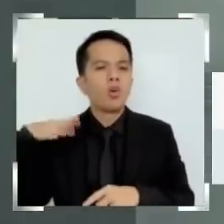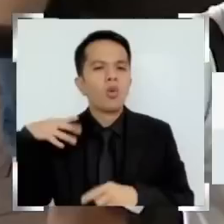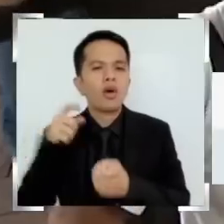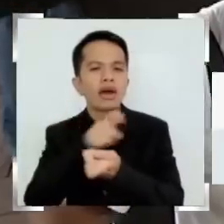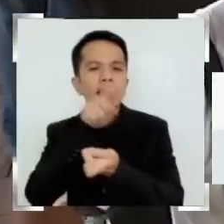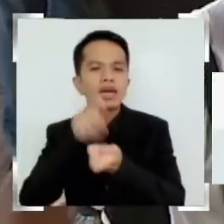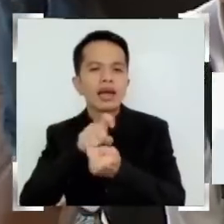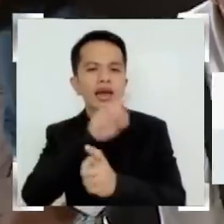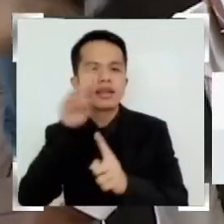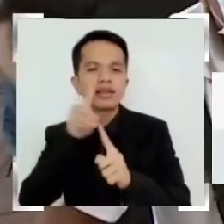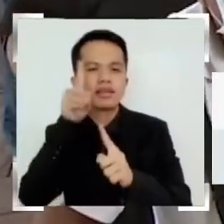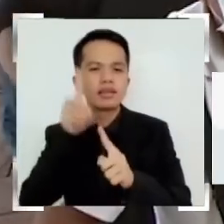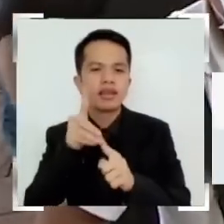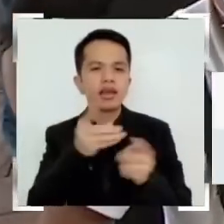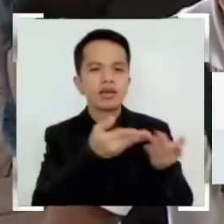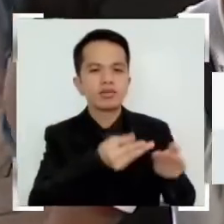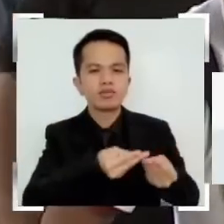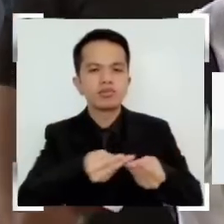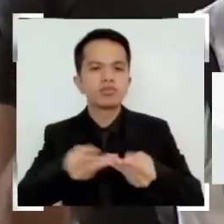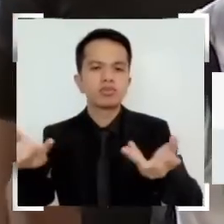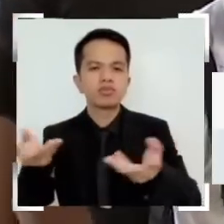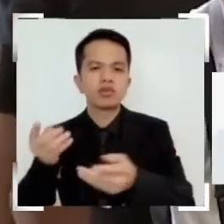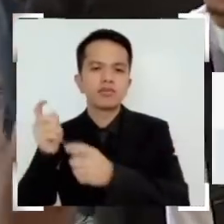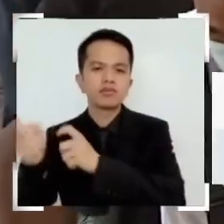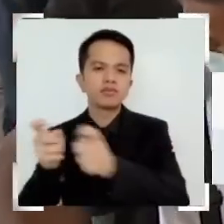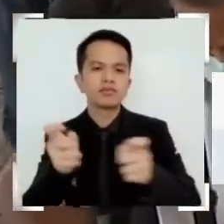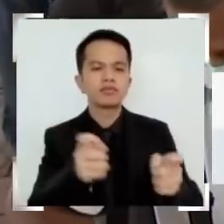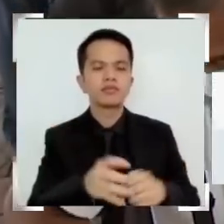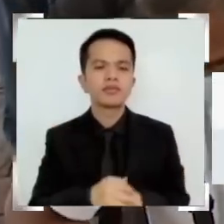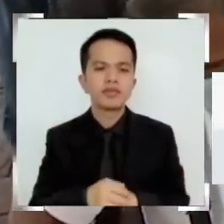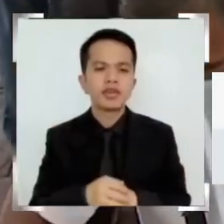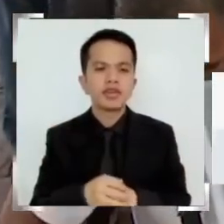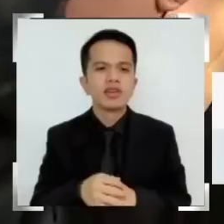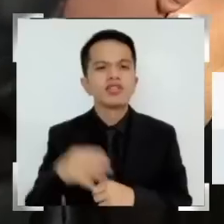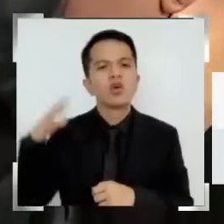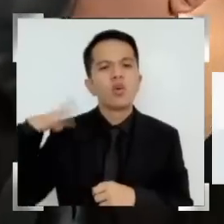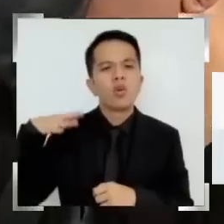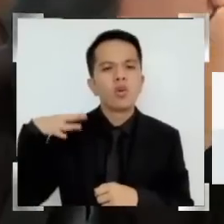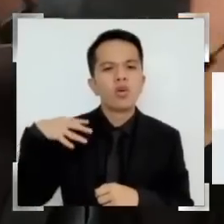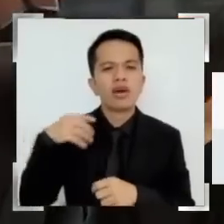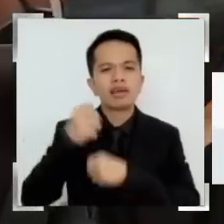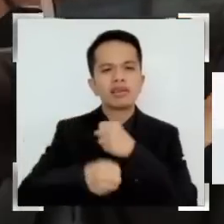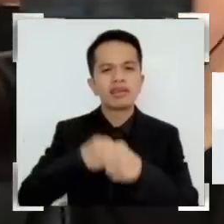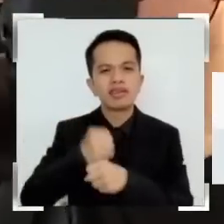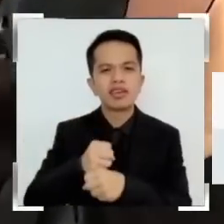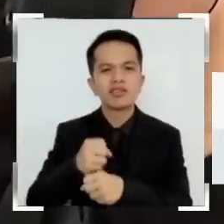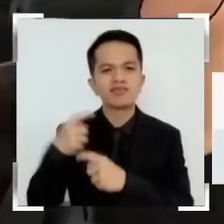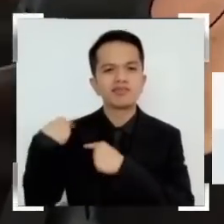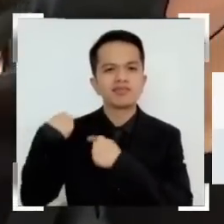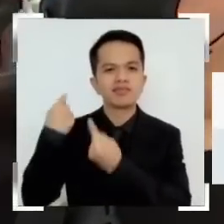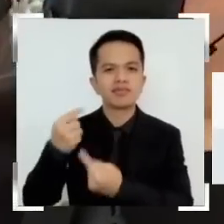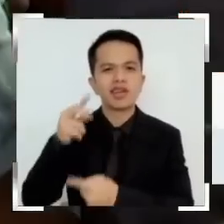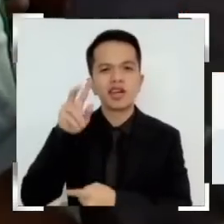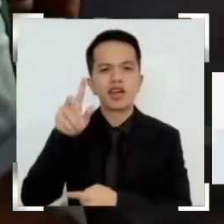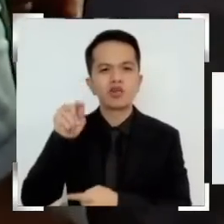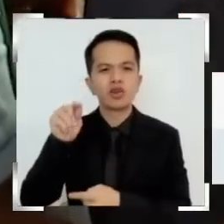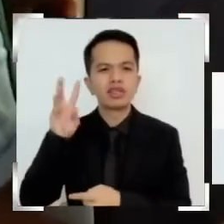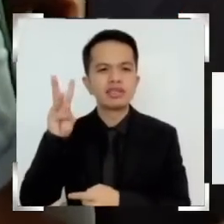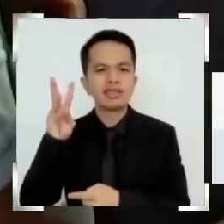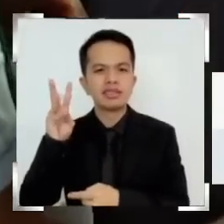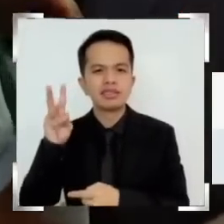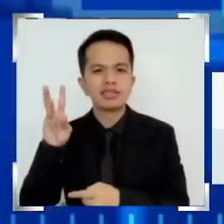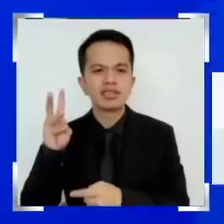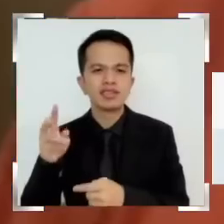may papamahagi. Taong 2015 hanggang 2016 pa nila hindi nakuha ang kanilang sahod matapos magdeklarang bankrupt ang mga pinapasukan